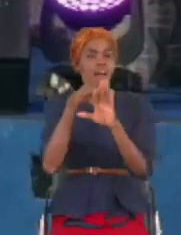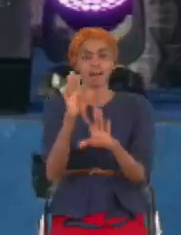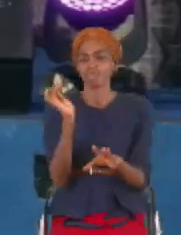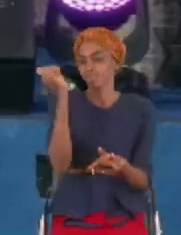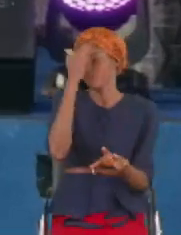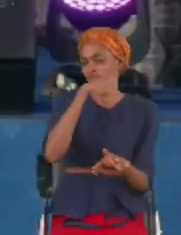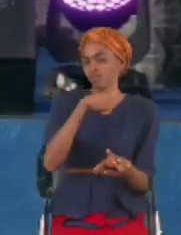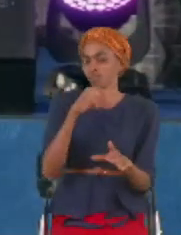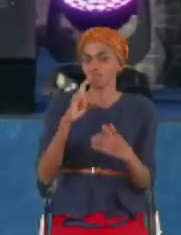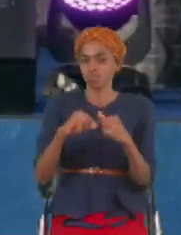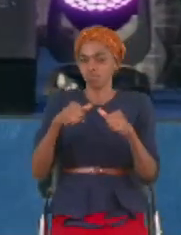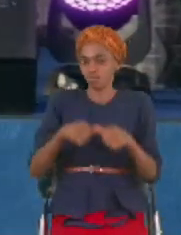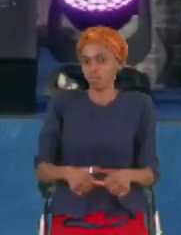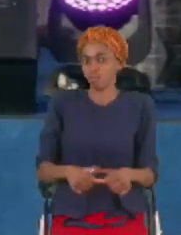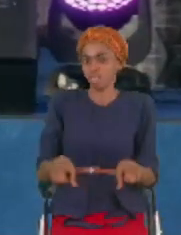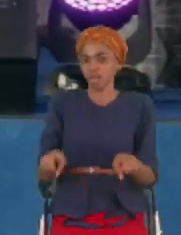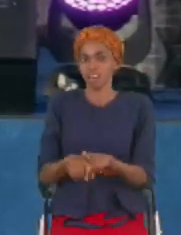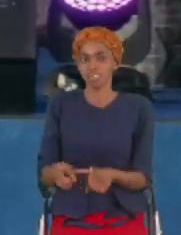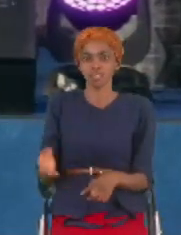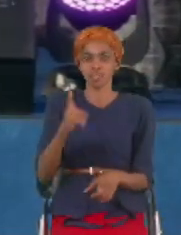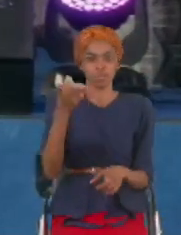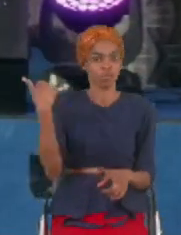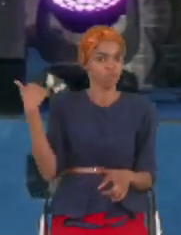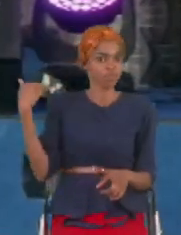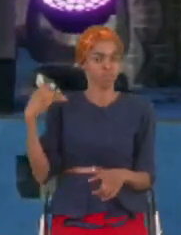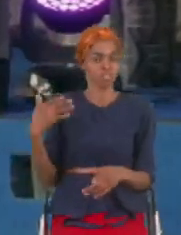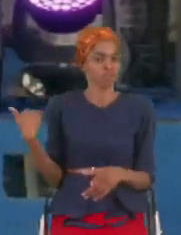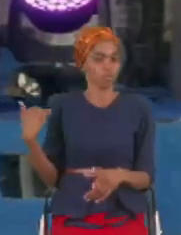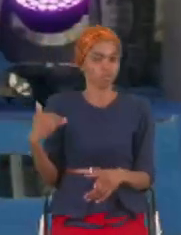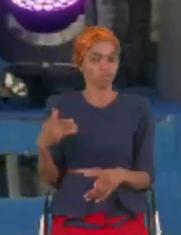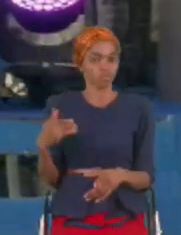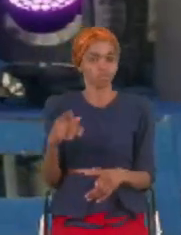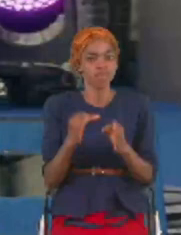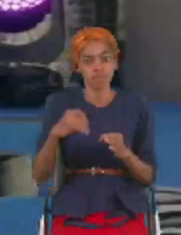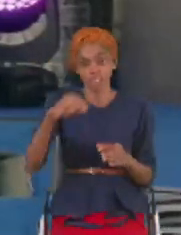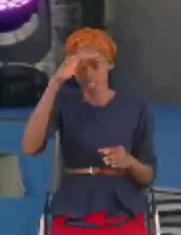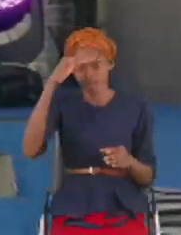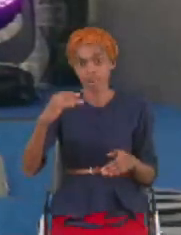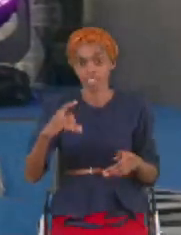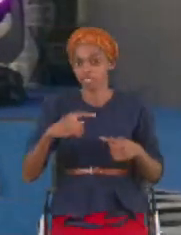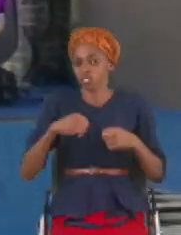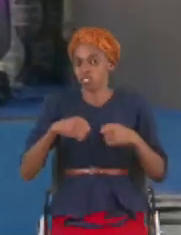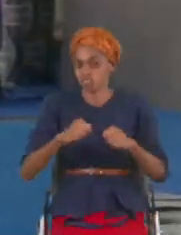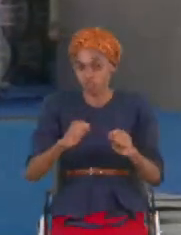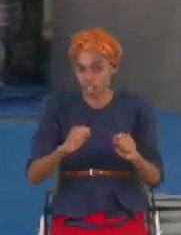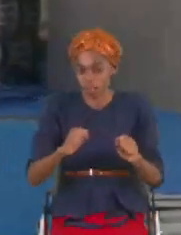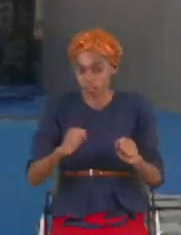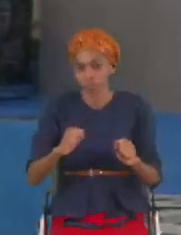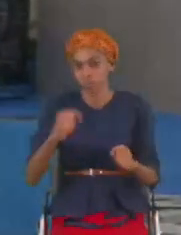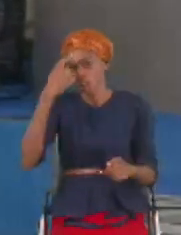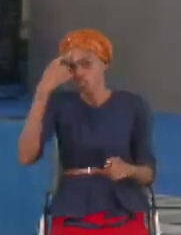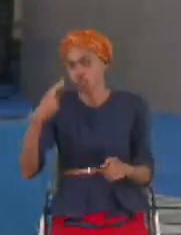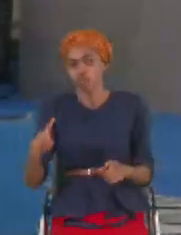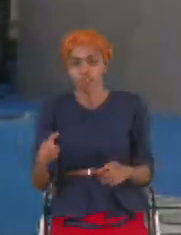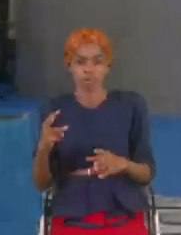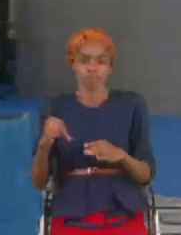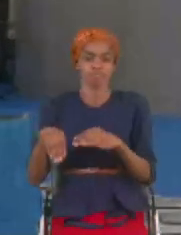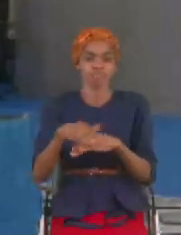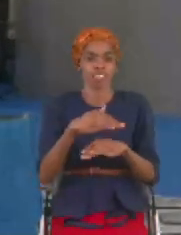ne visons pas être ce que nous étions pas le passé si l athlète n'est couronnées